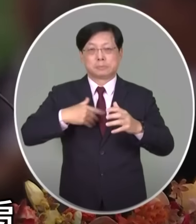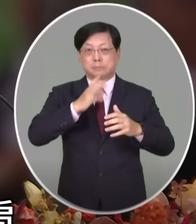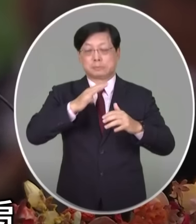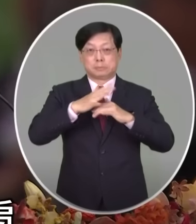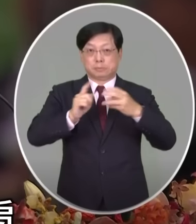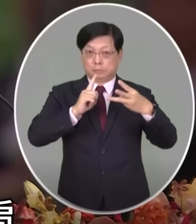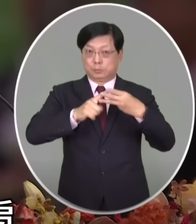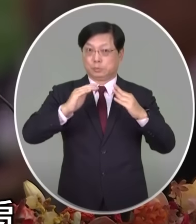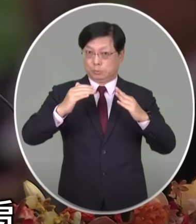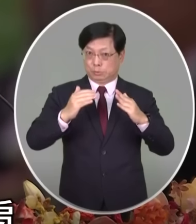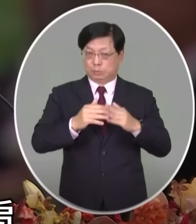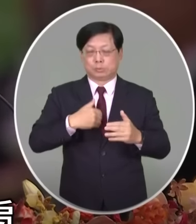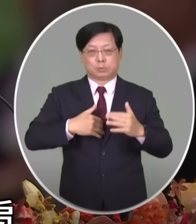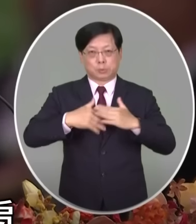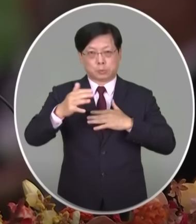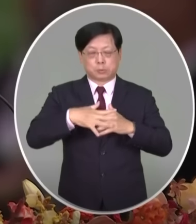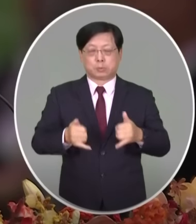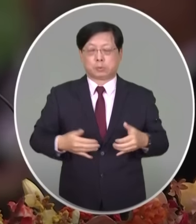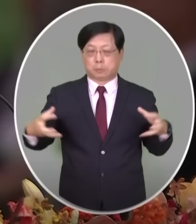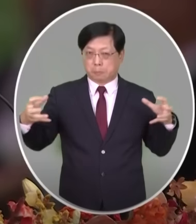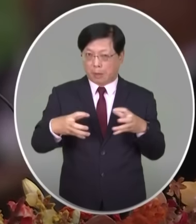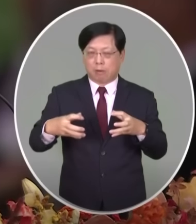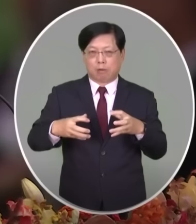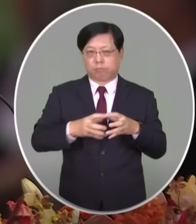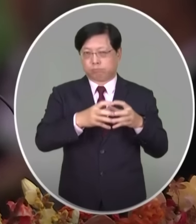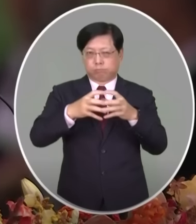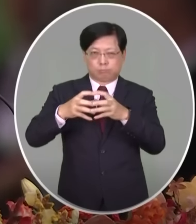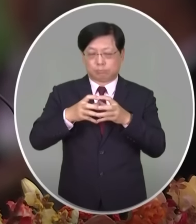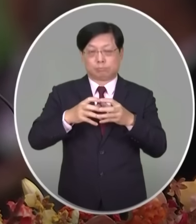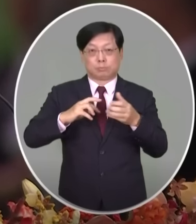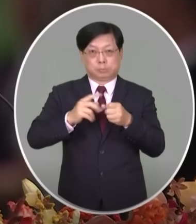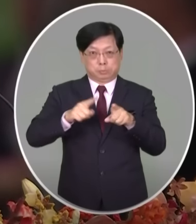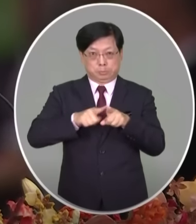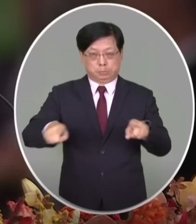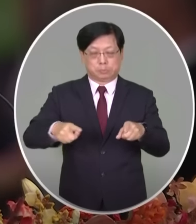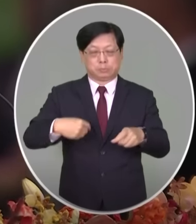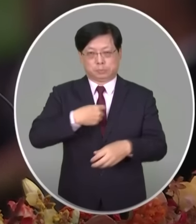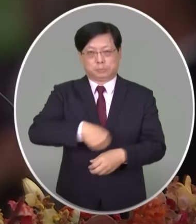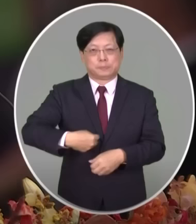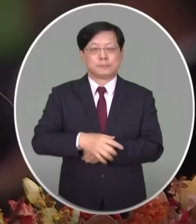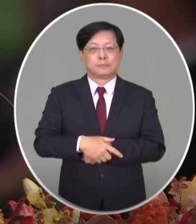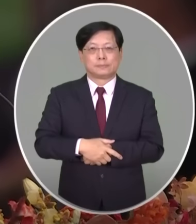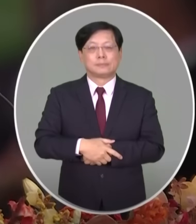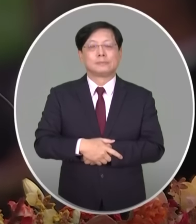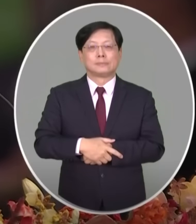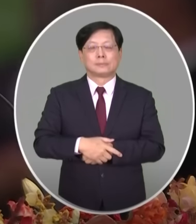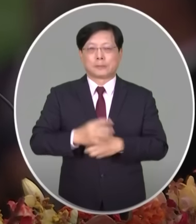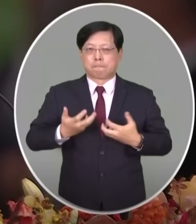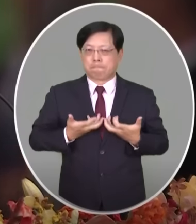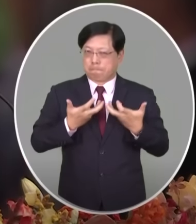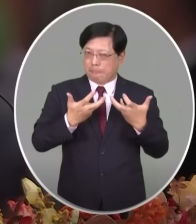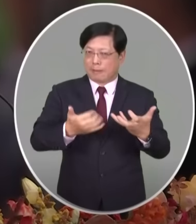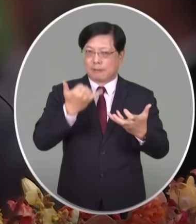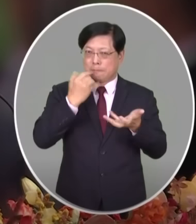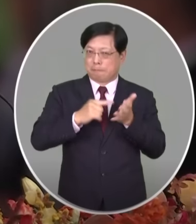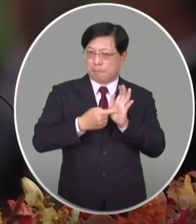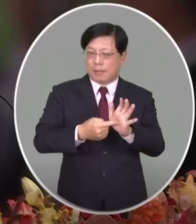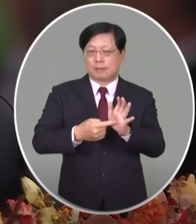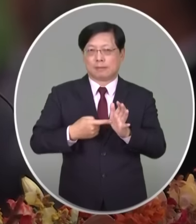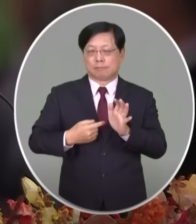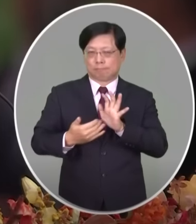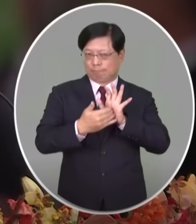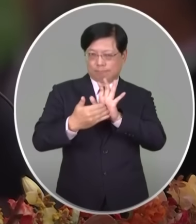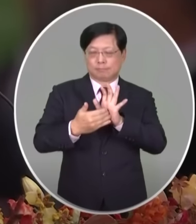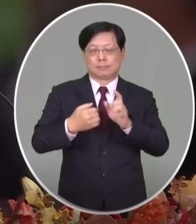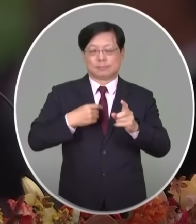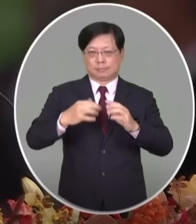家肩并肩，形成和平共同体，来发挥威慑力量，避免